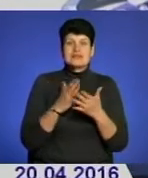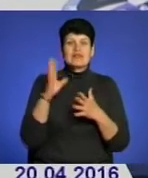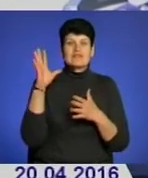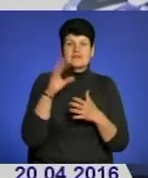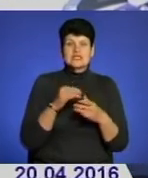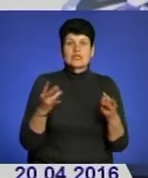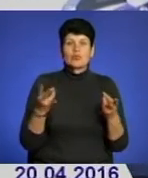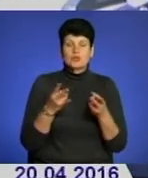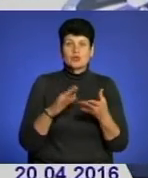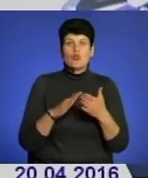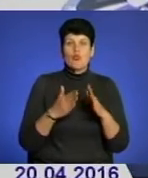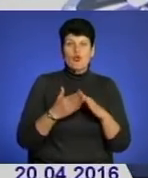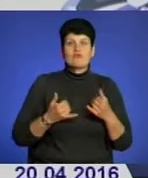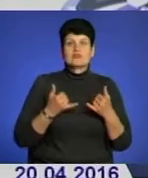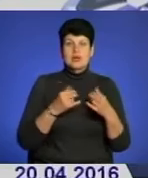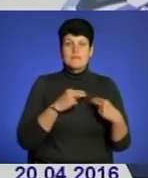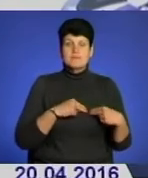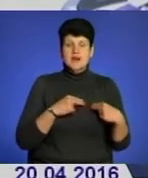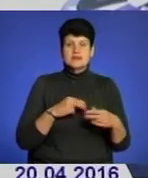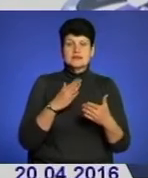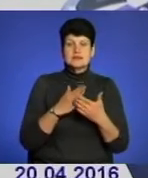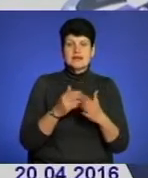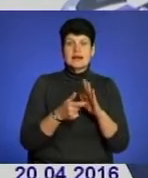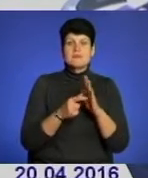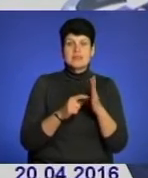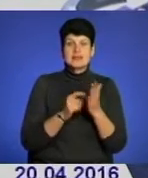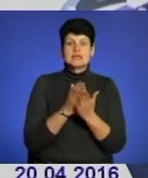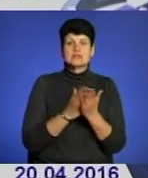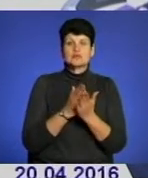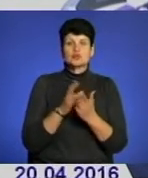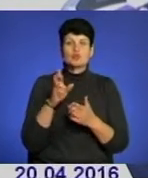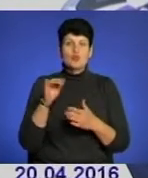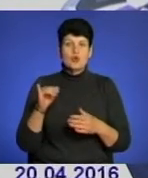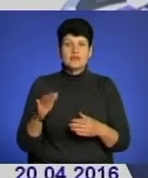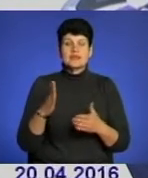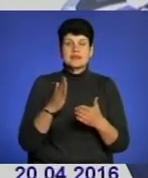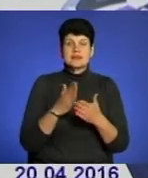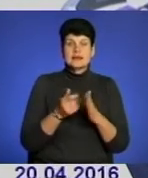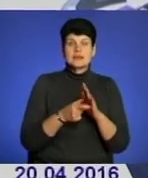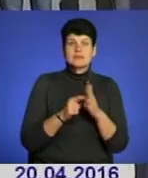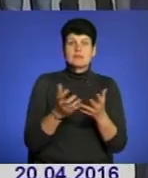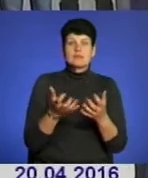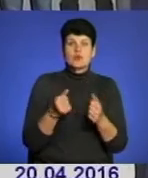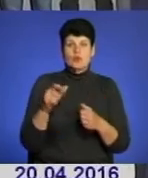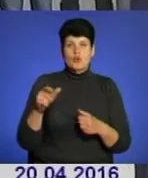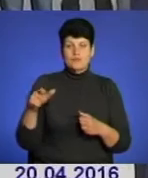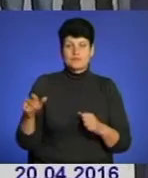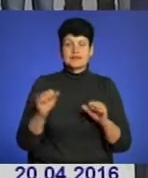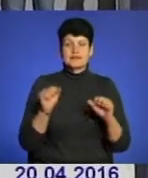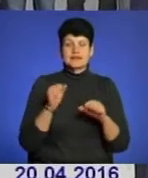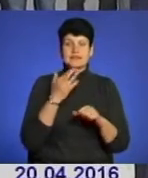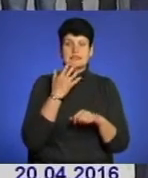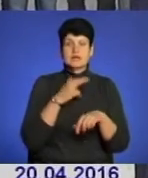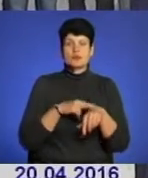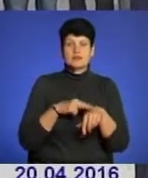необхідні умови для праці, є кабінети, службові кабінети, є кімнати прийому громадян. Керівник Національної